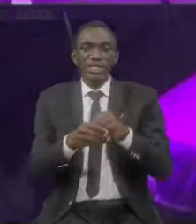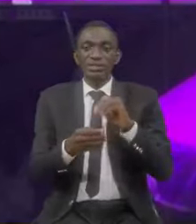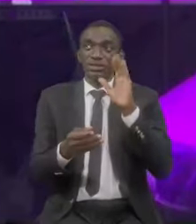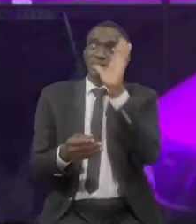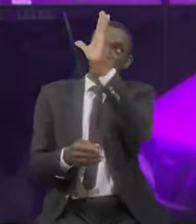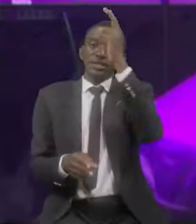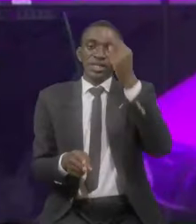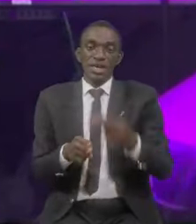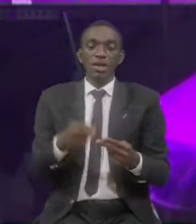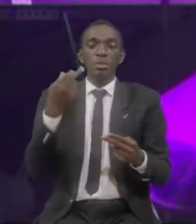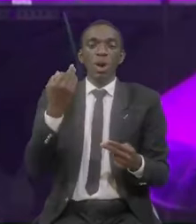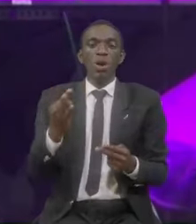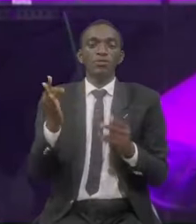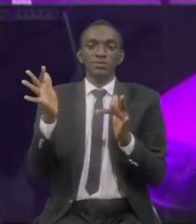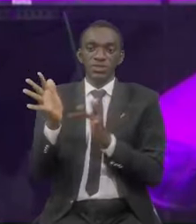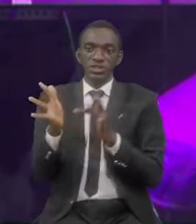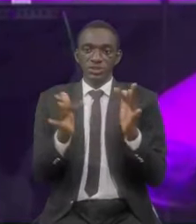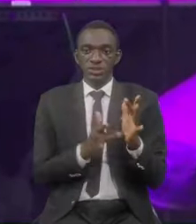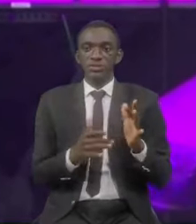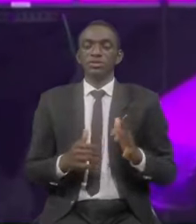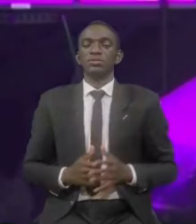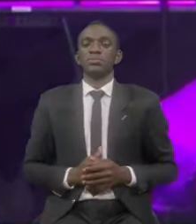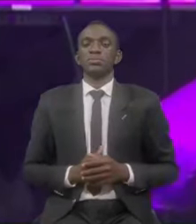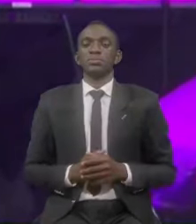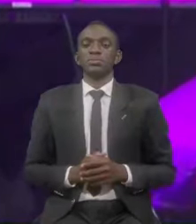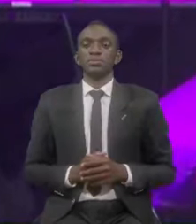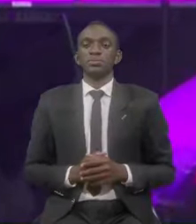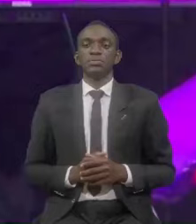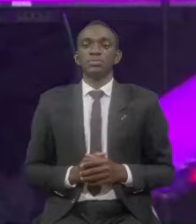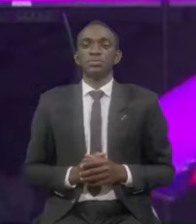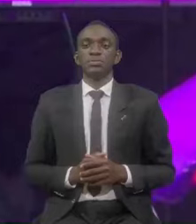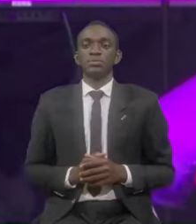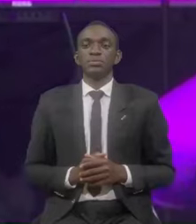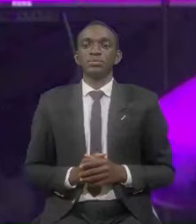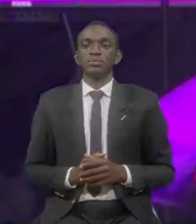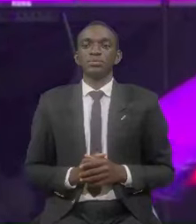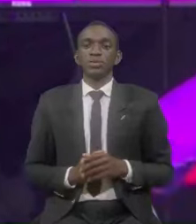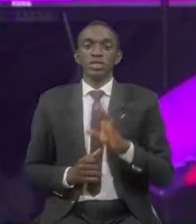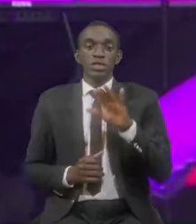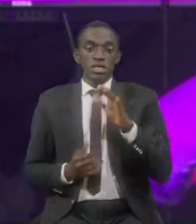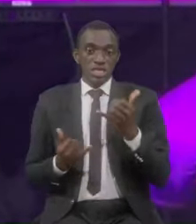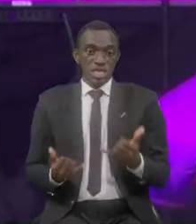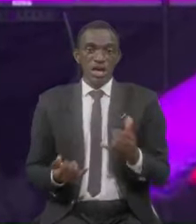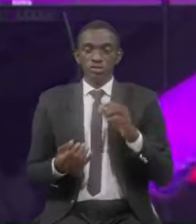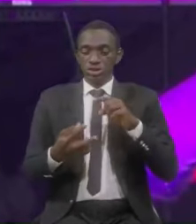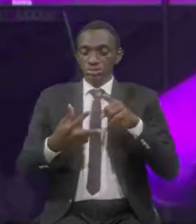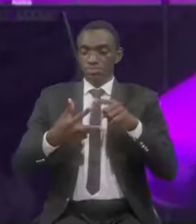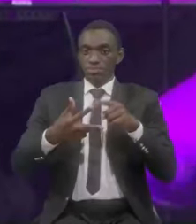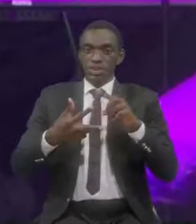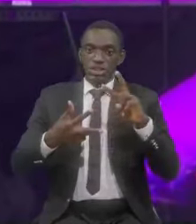Dans ce puissant nom de Jésus. Je vais au numéro